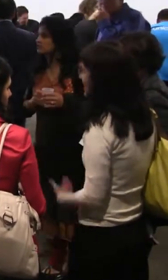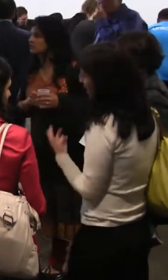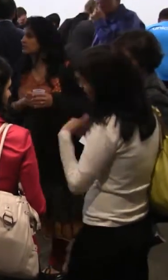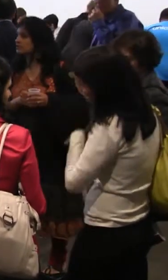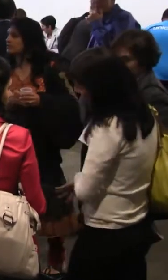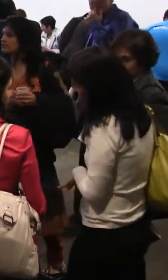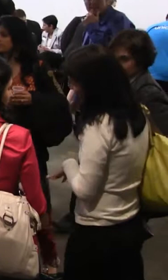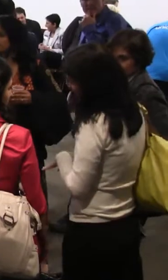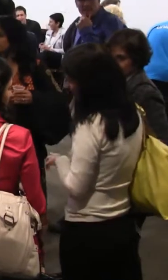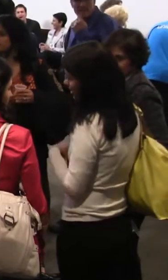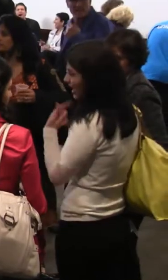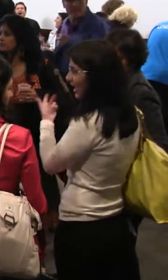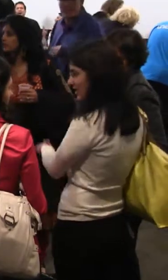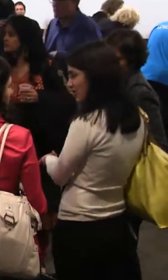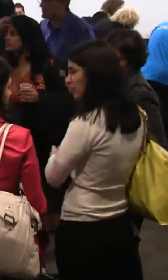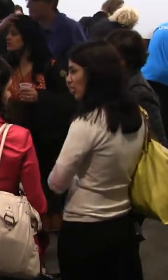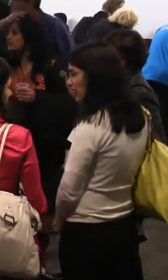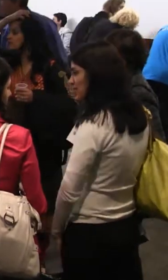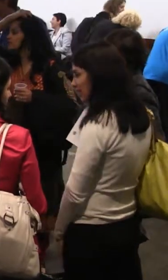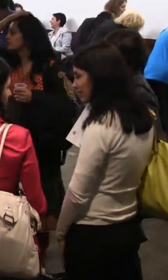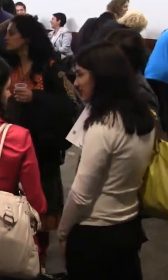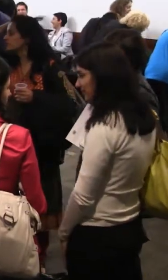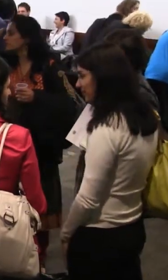ayé ti gbẹ̀gẹ́.